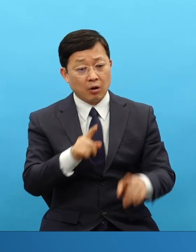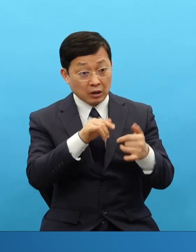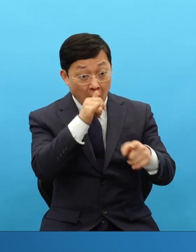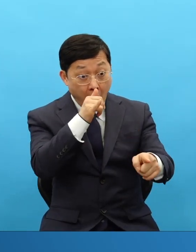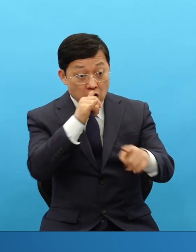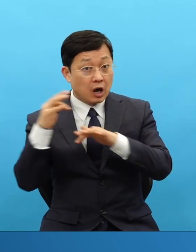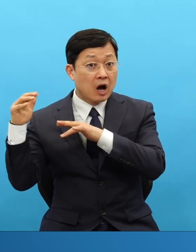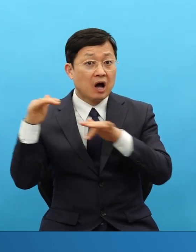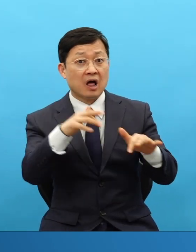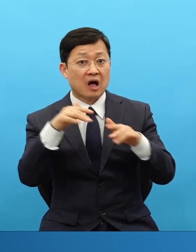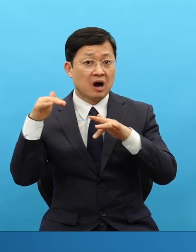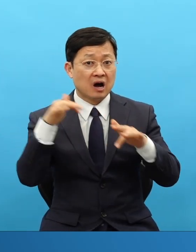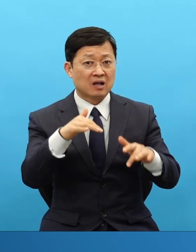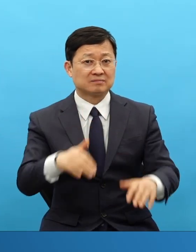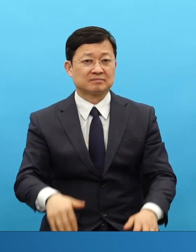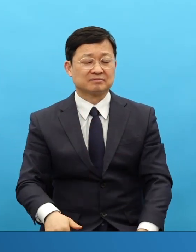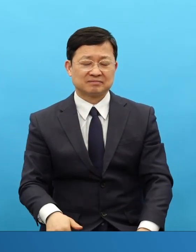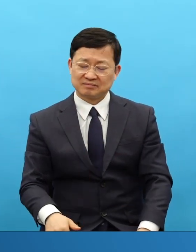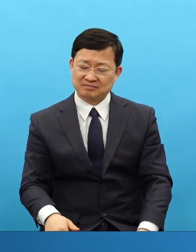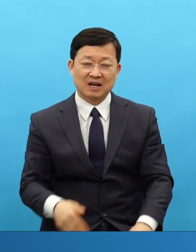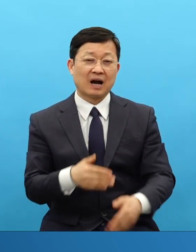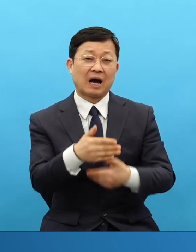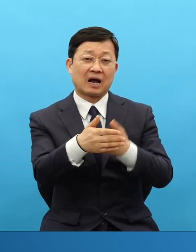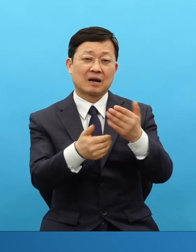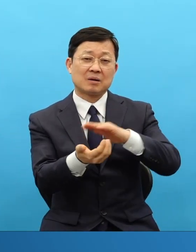하나님 잘 아시고 없애요.